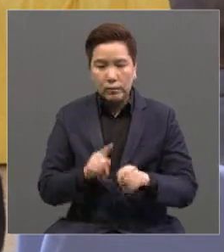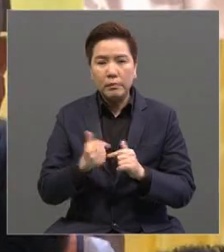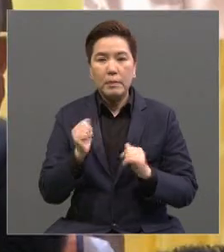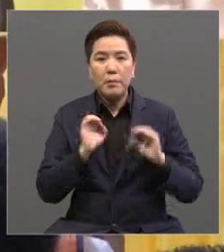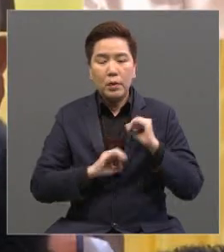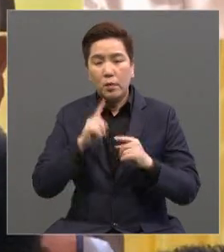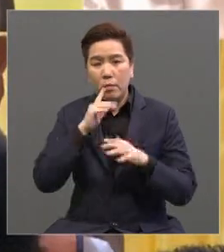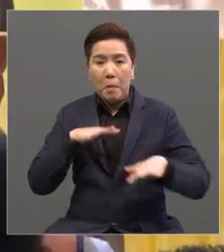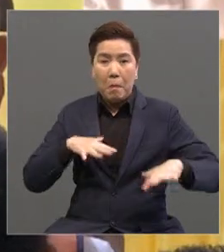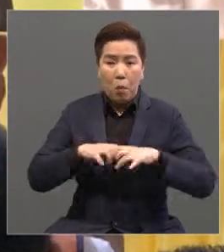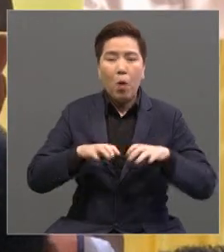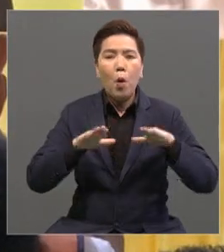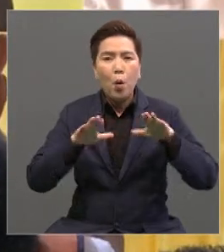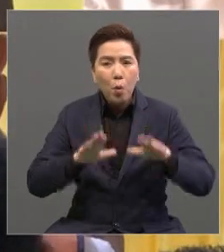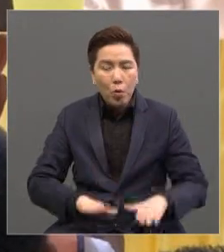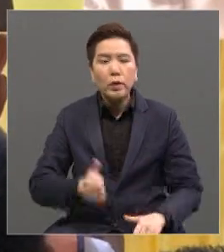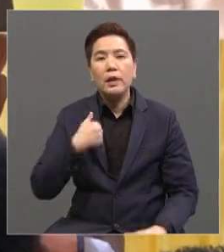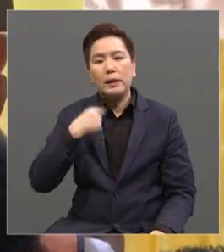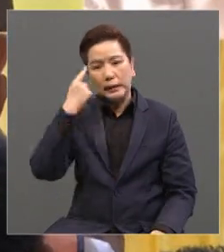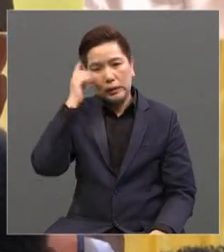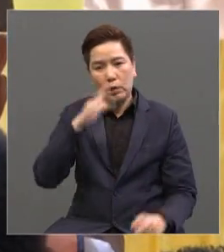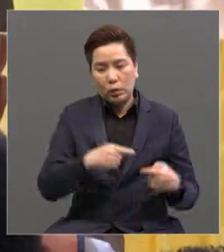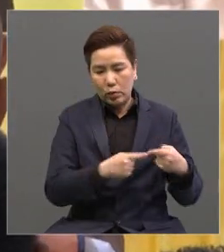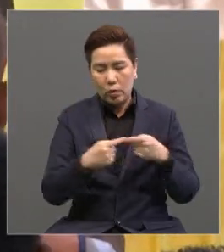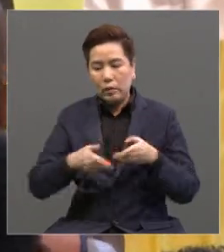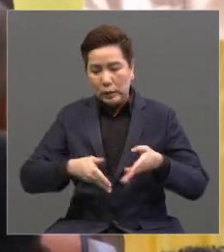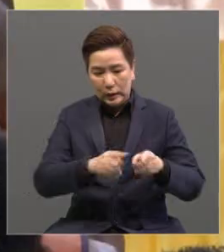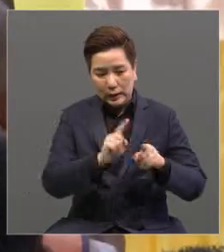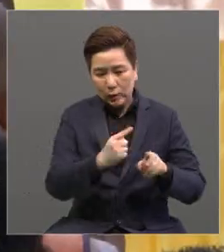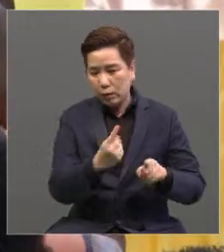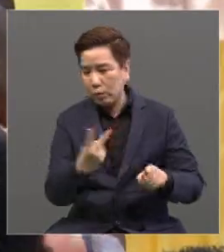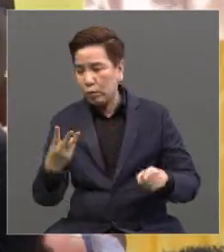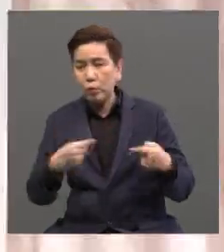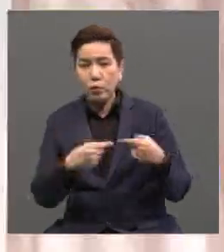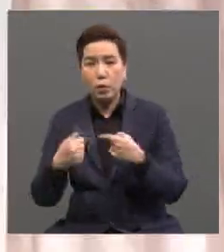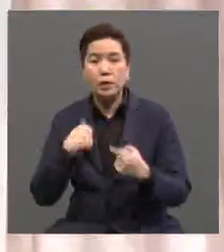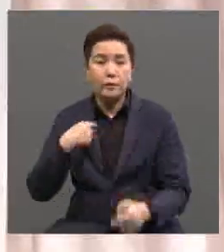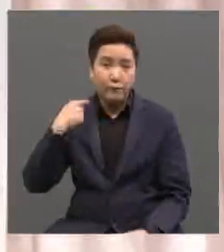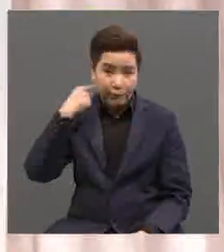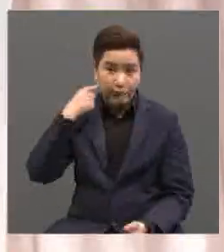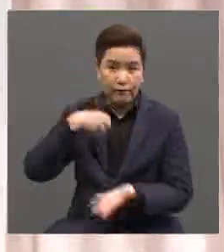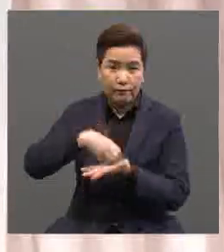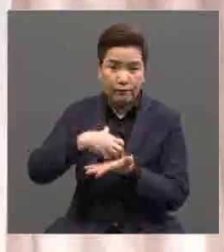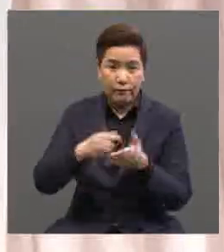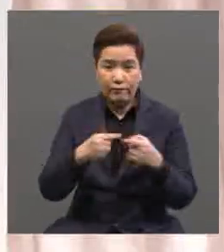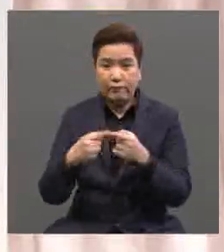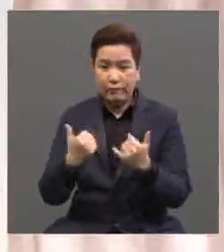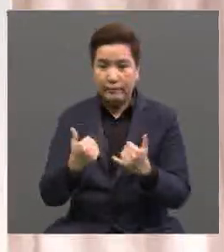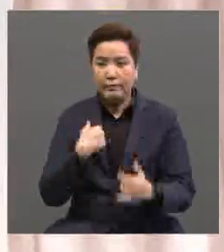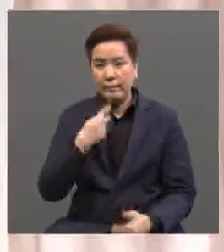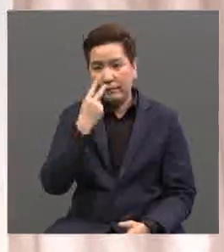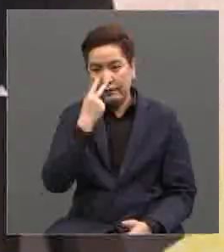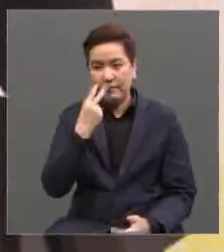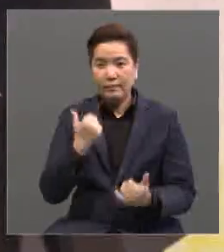หากทำให้ลดอุบัติเหตุลงได้ก็จะขยายผลไปยังถนนเส้นอื่นๆต่อไปด้วยนะคะเดี๋ยวไปฟังเสียงคุณอุดมประธานเครือข่าย